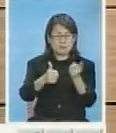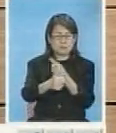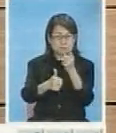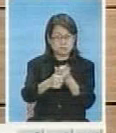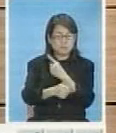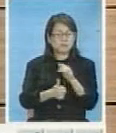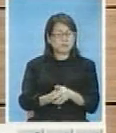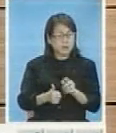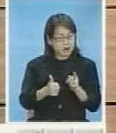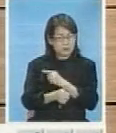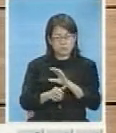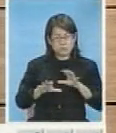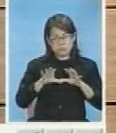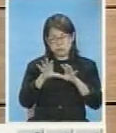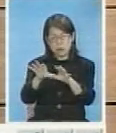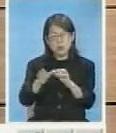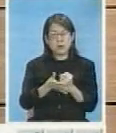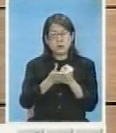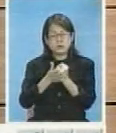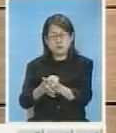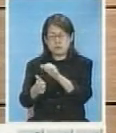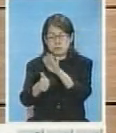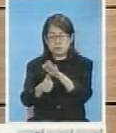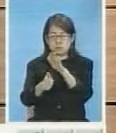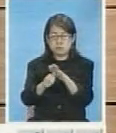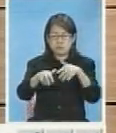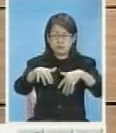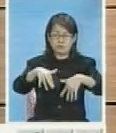เป็นหน่วยงานแรกที่ลงไปดูแลช่วยเหลือพี่น้องประชาชน